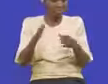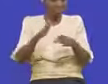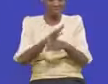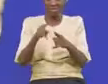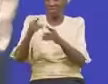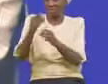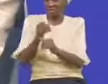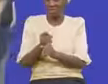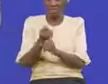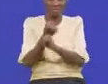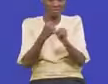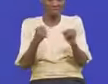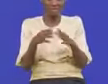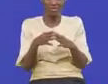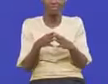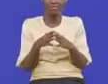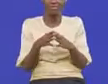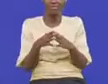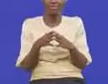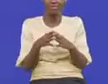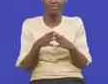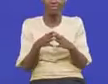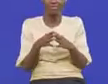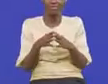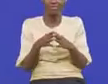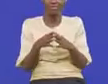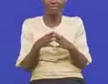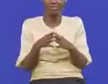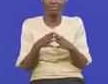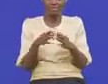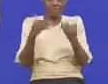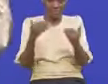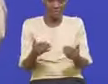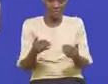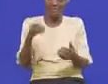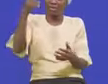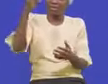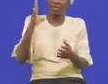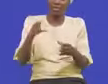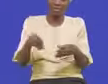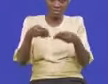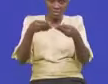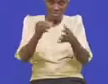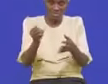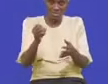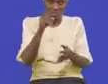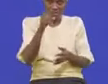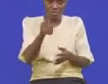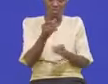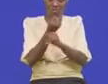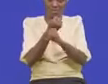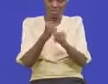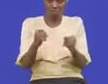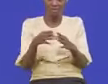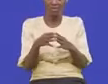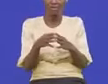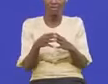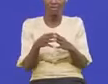Wo menye dɔ nyui kaka la na ɖeɖe kpɔkpɔ o. fifiare mawu ŋutɔ va na wo ɖeɖe kpɔkpɔ